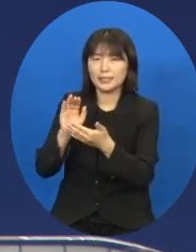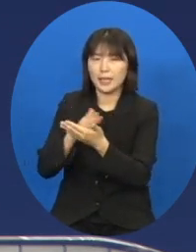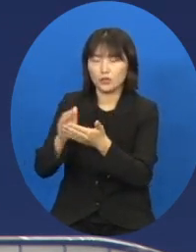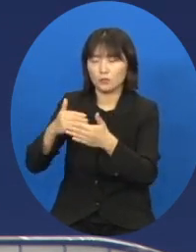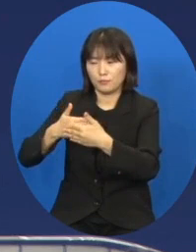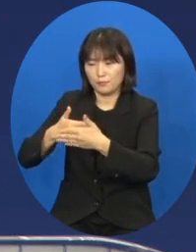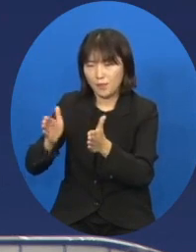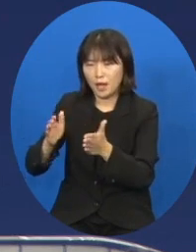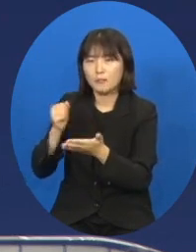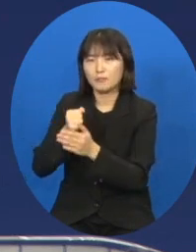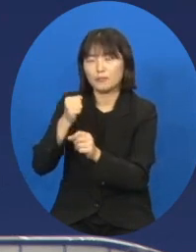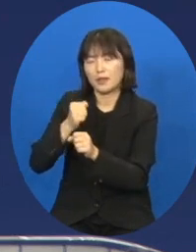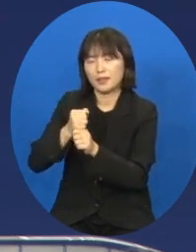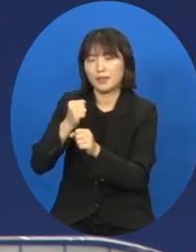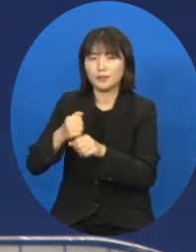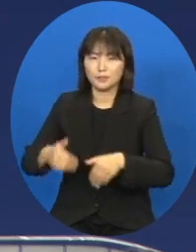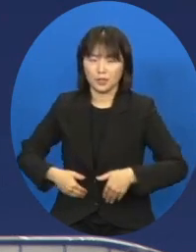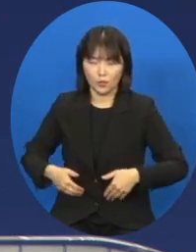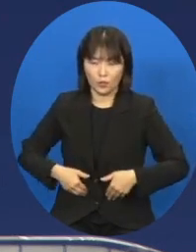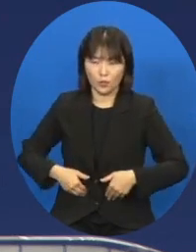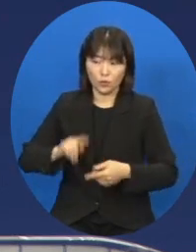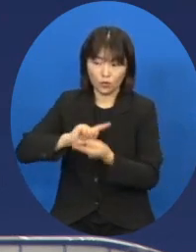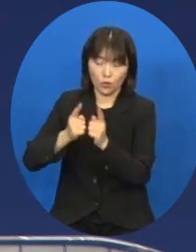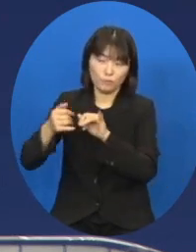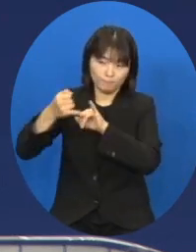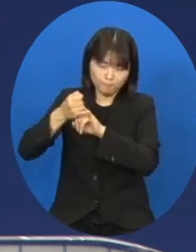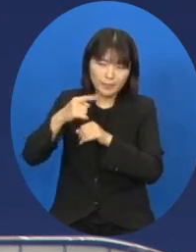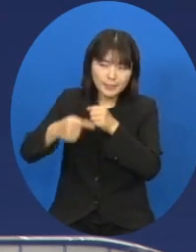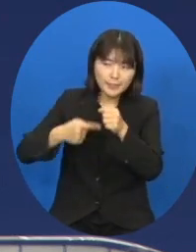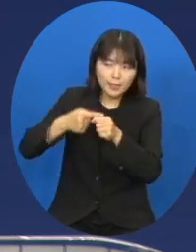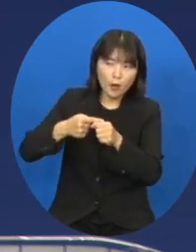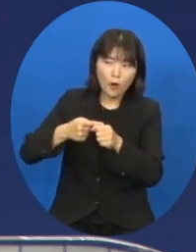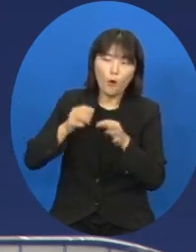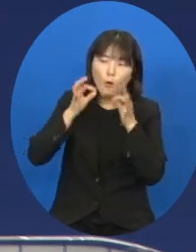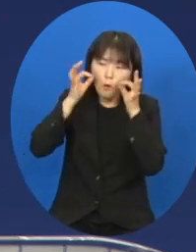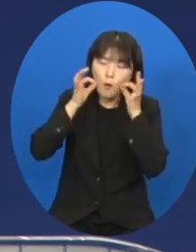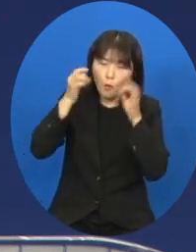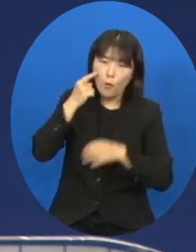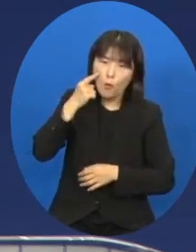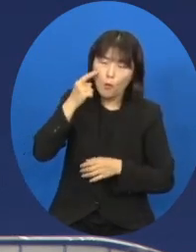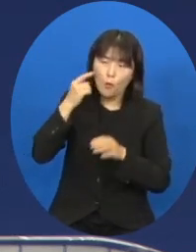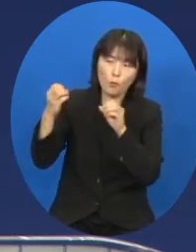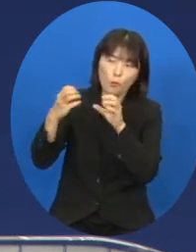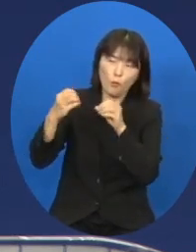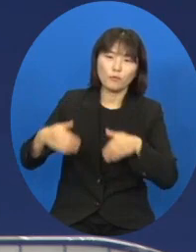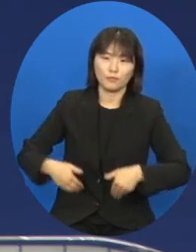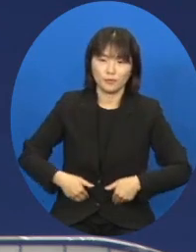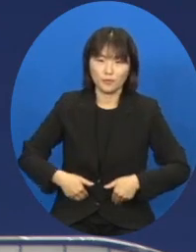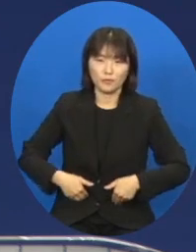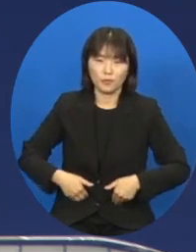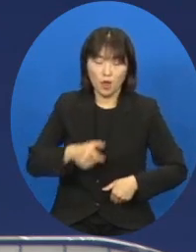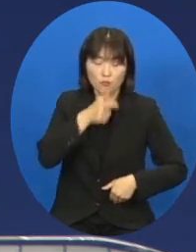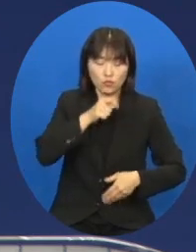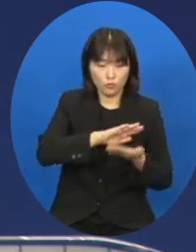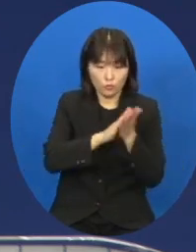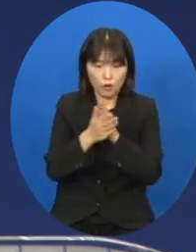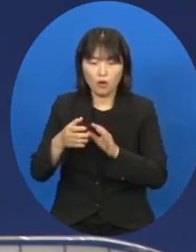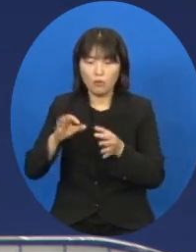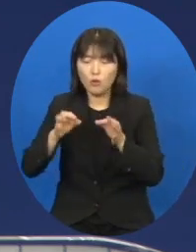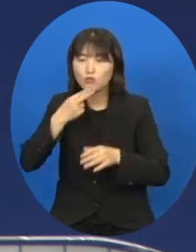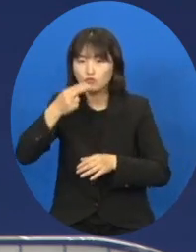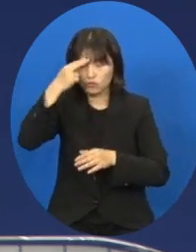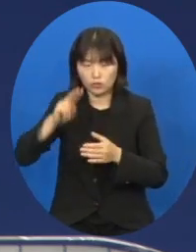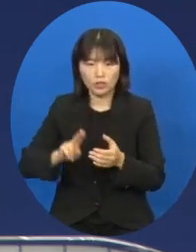약속하고 우리 한번 1년만 살아봅시다. 진짜 물이 포도주가 되는 기적이 내 삶에도 우리